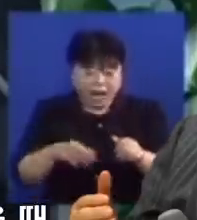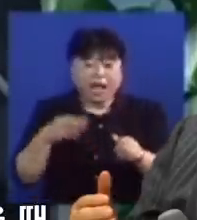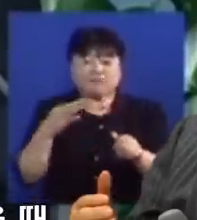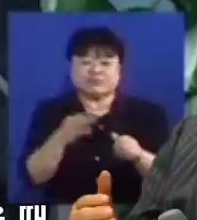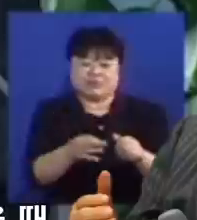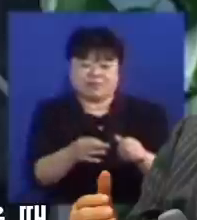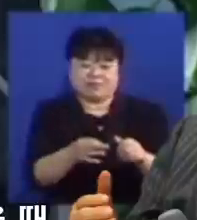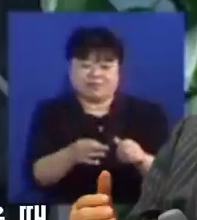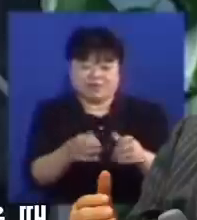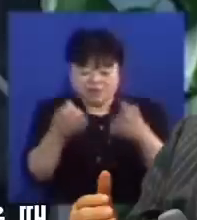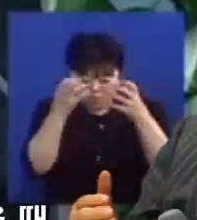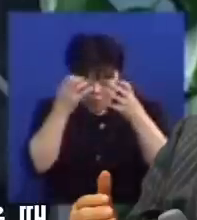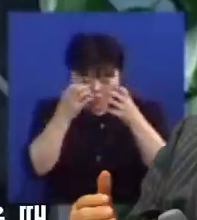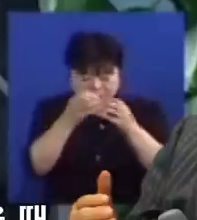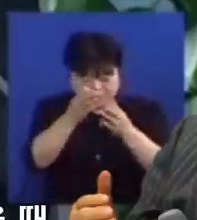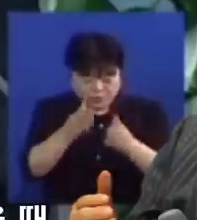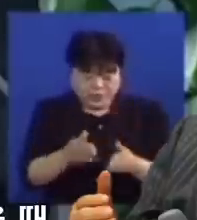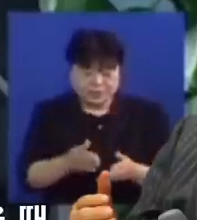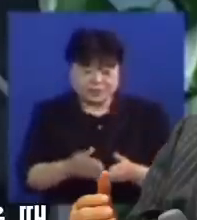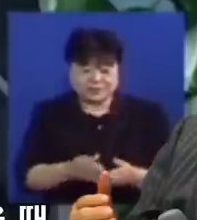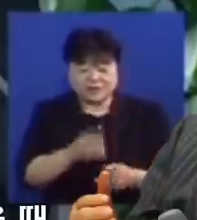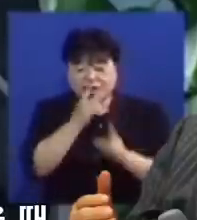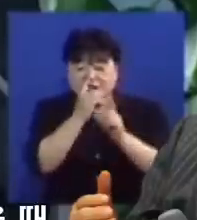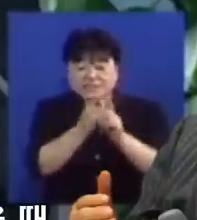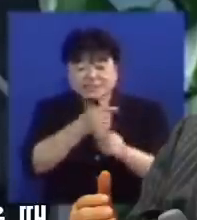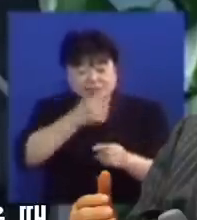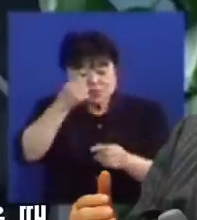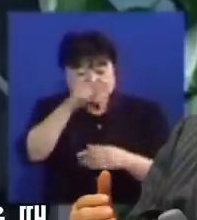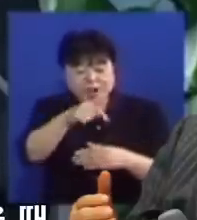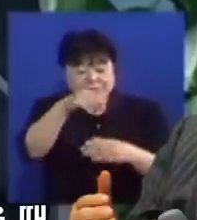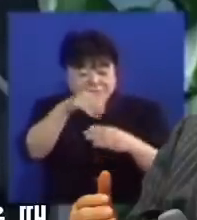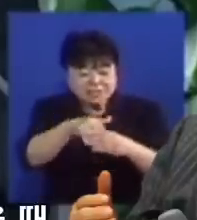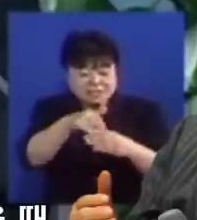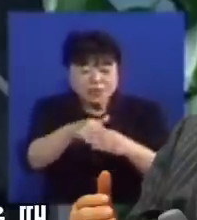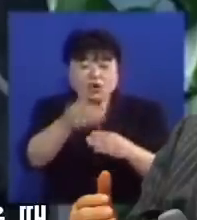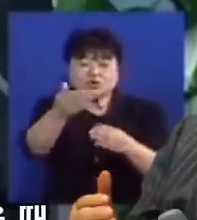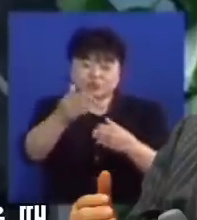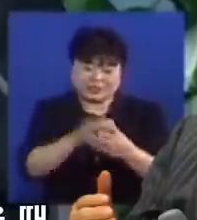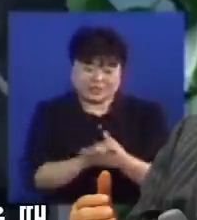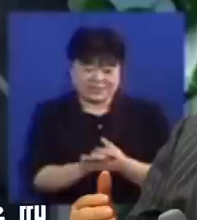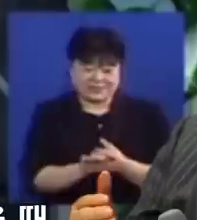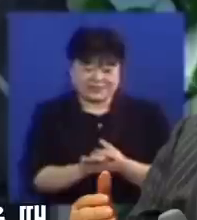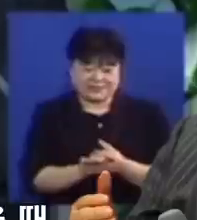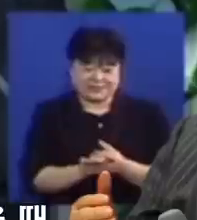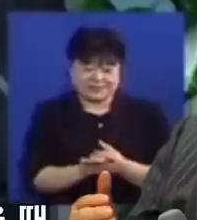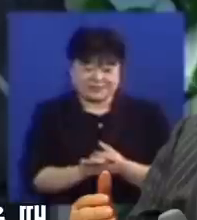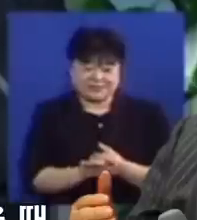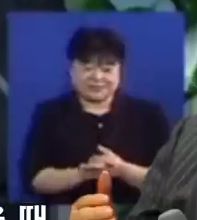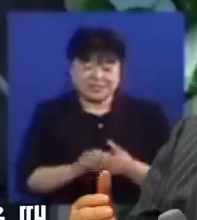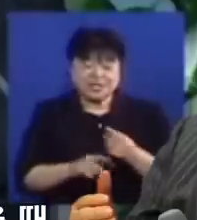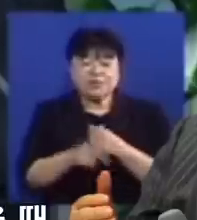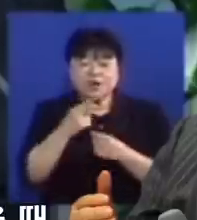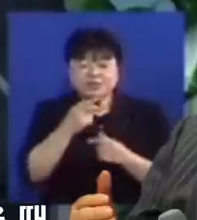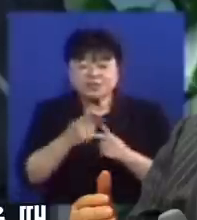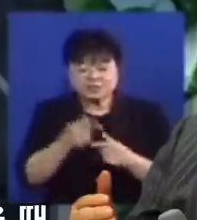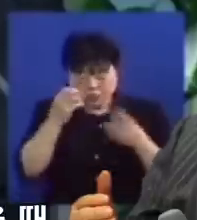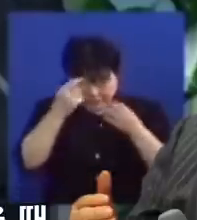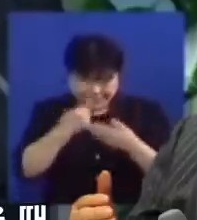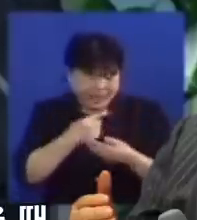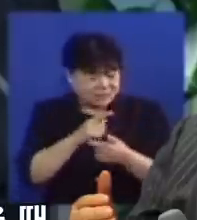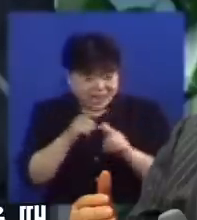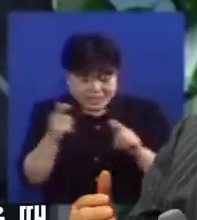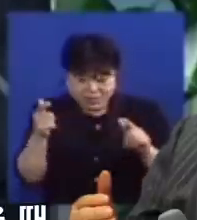통해서 승리의 꿈을 마음속에 심어주기 위한 것입니다. 아무 의미 없이 예수님 고난당하지